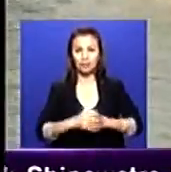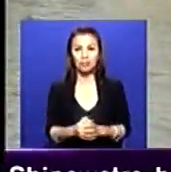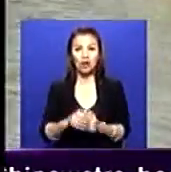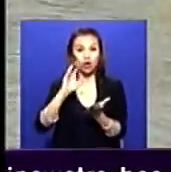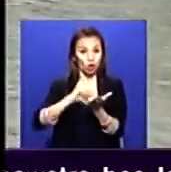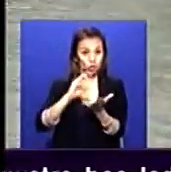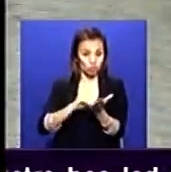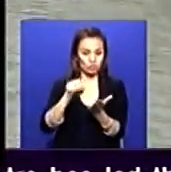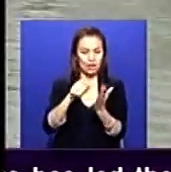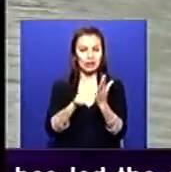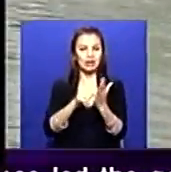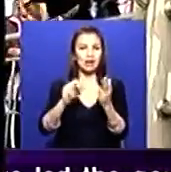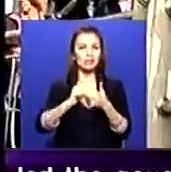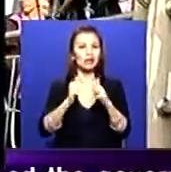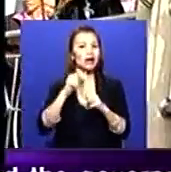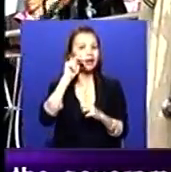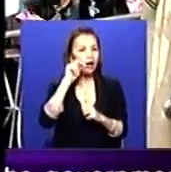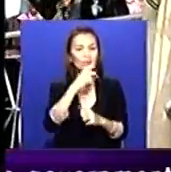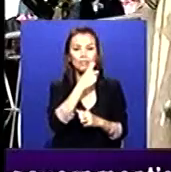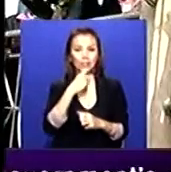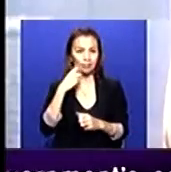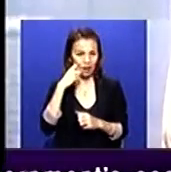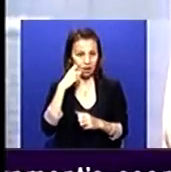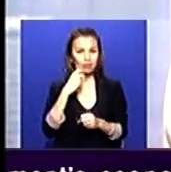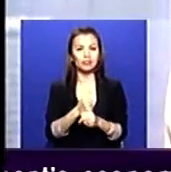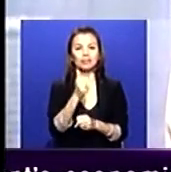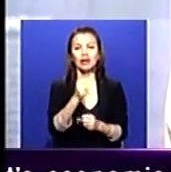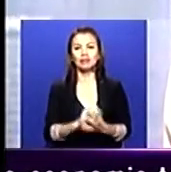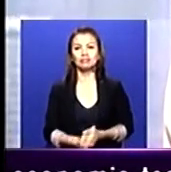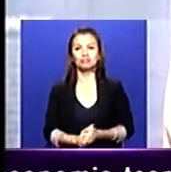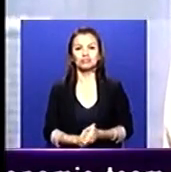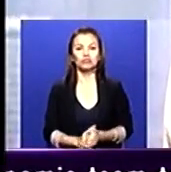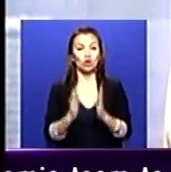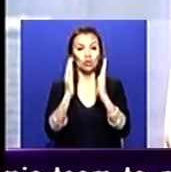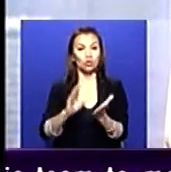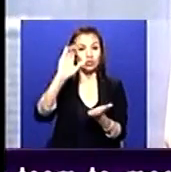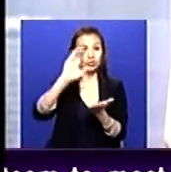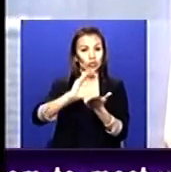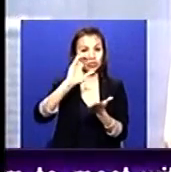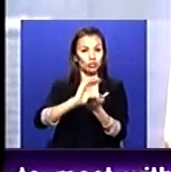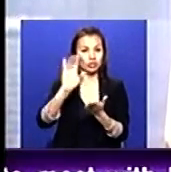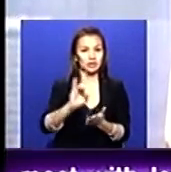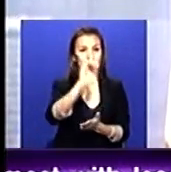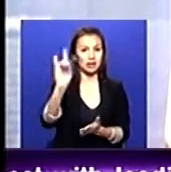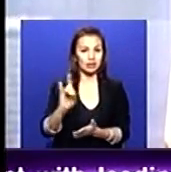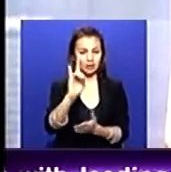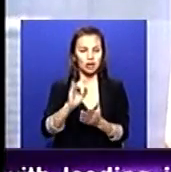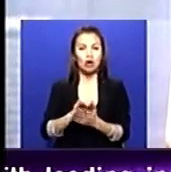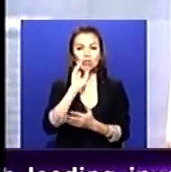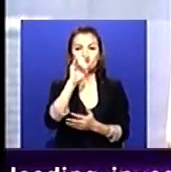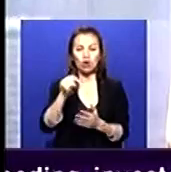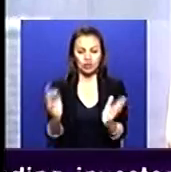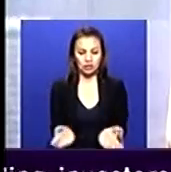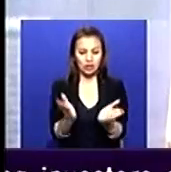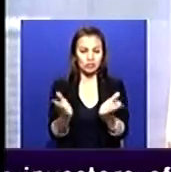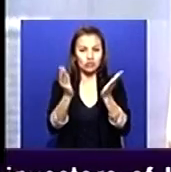ใช้แก้ไขปัญหาภัยแล้งควบคู่ไปด้วย ผู้แทนกองทุนสัตว์ป่าโลกประจำประเทศไทยยื่นรายชื่อผู้สนับสนุนการรณ